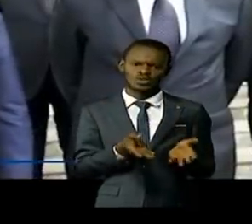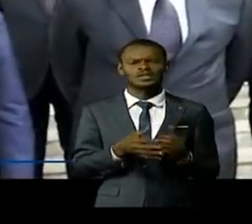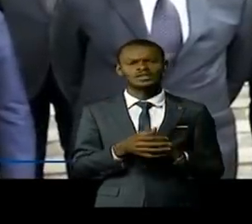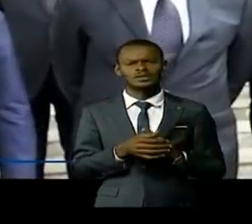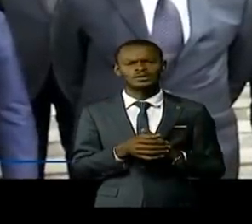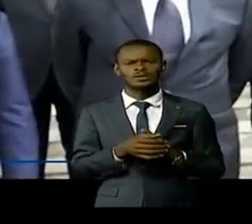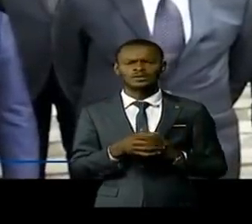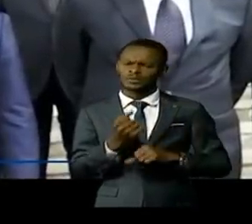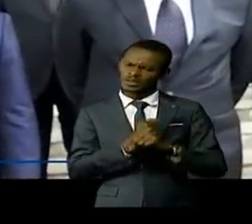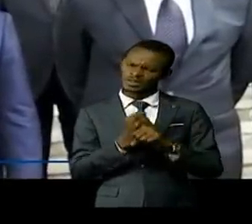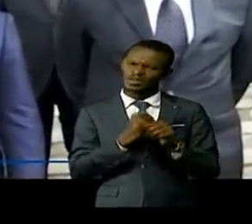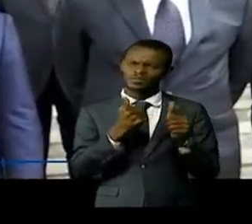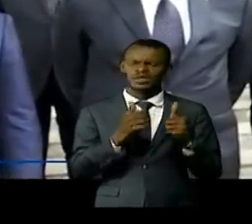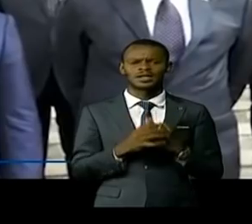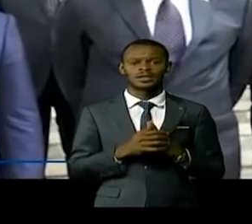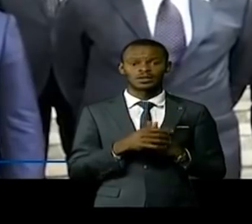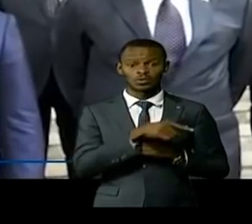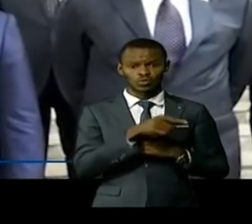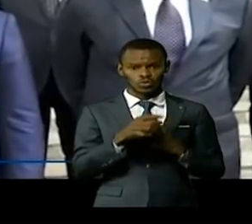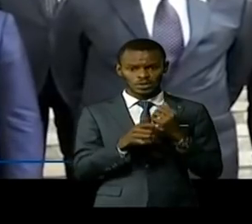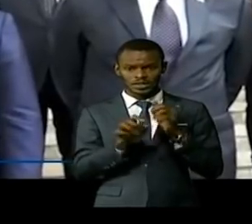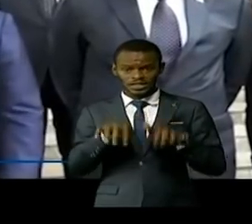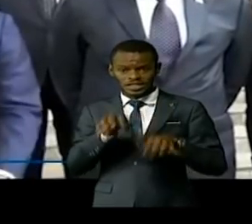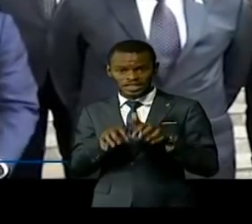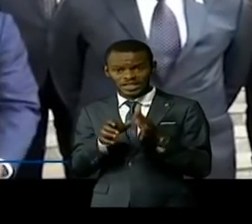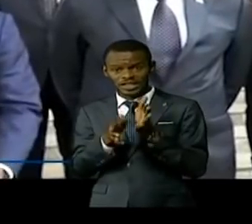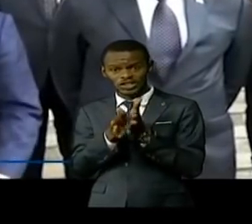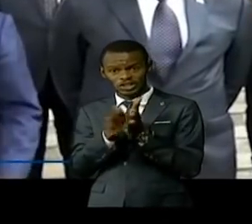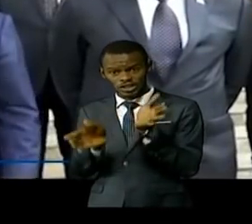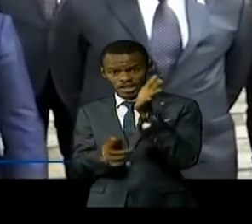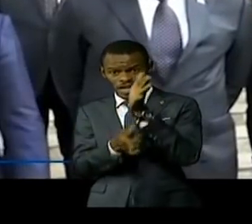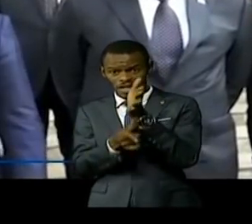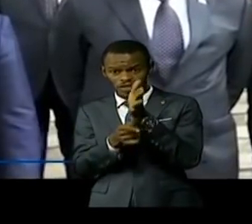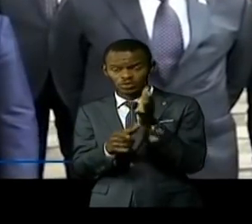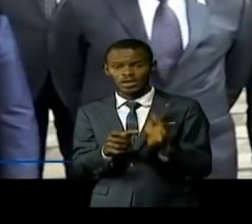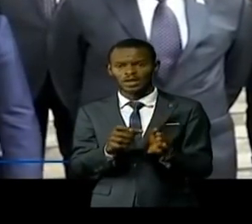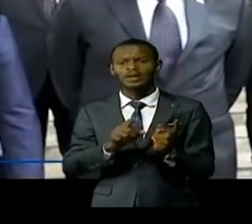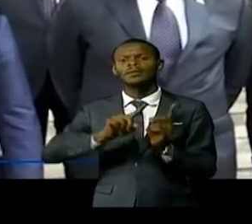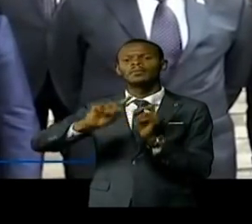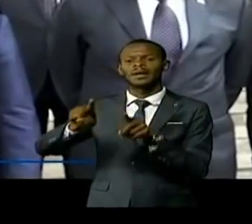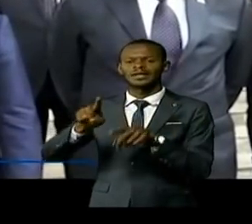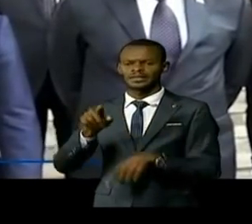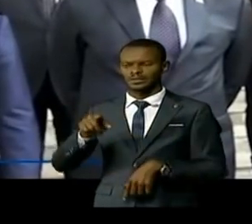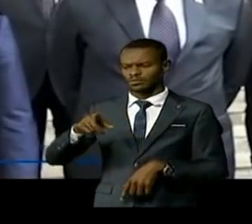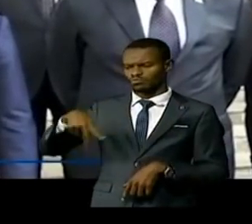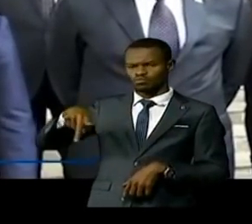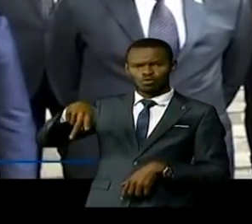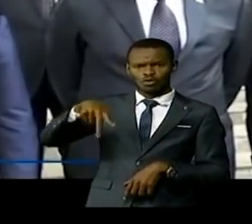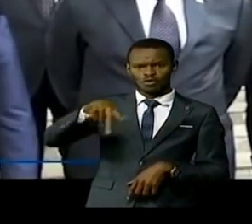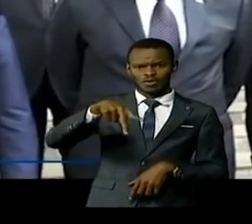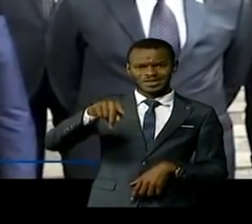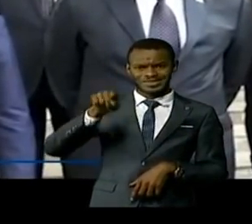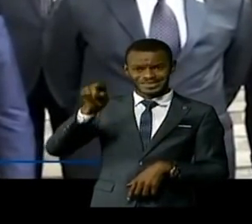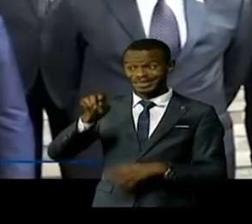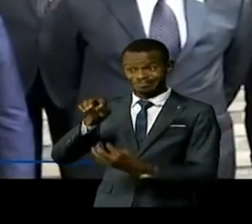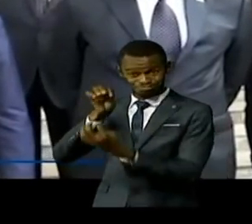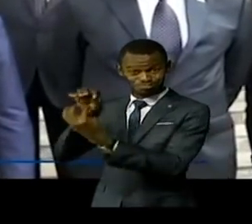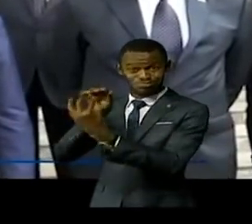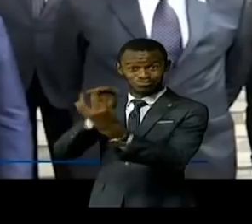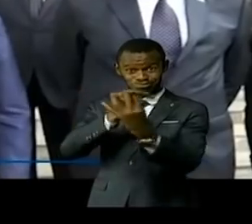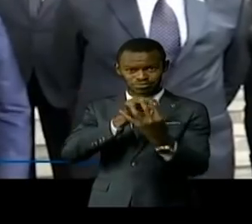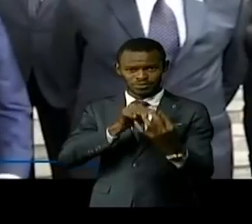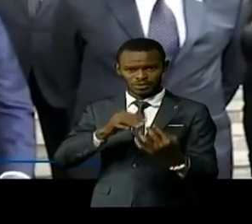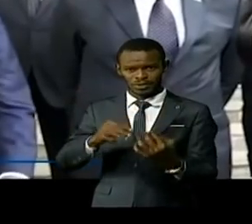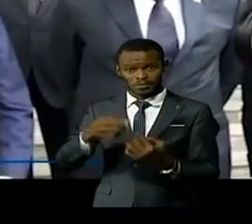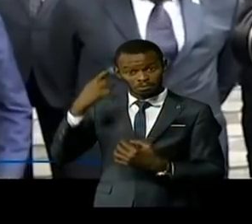Bounia et qui s'est poursuivie jusqu'à Goma, dans cette zone où justement nous combattons la sécurité et où tout